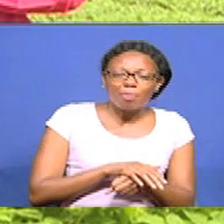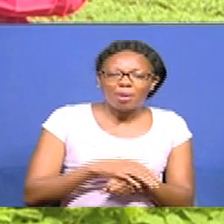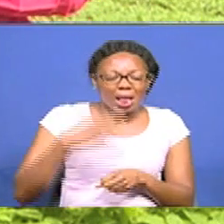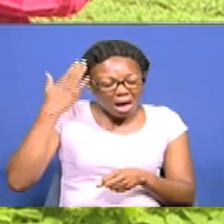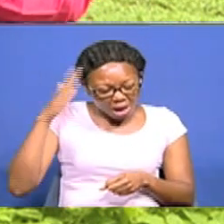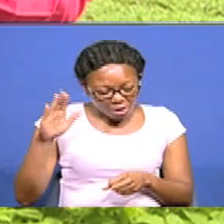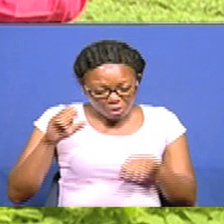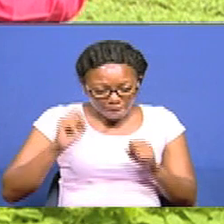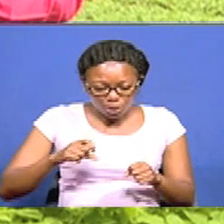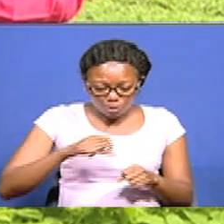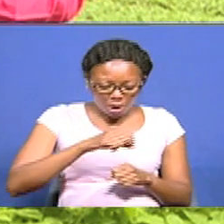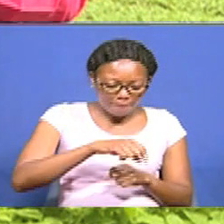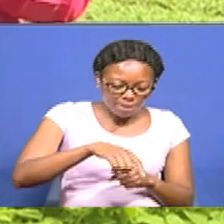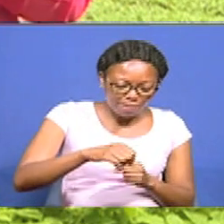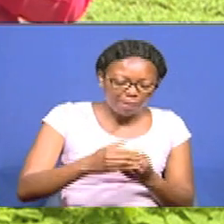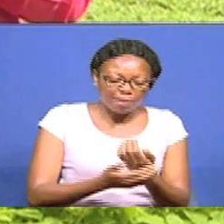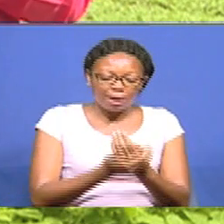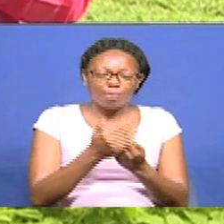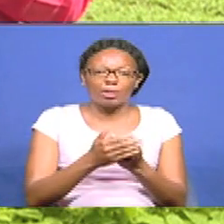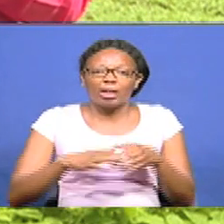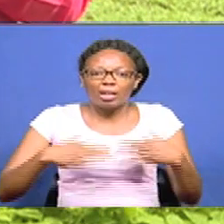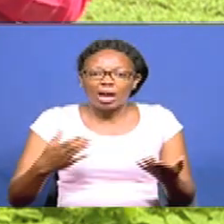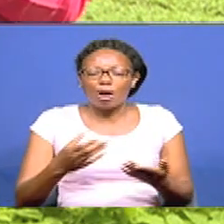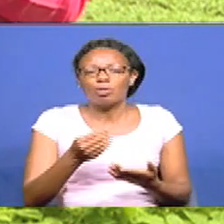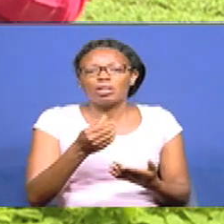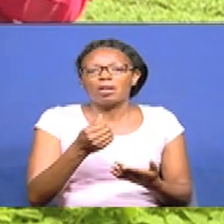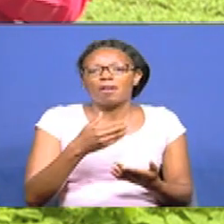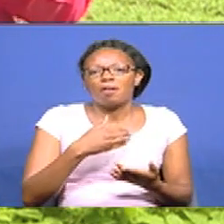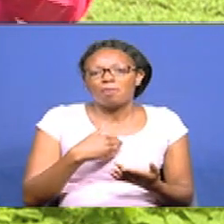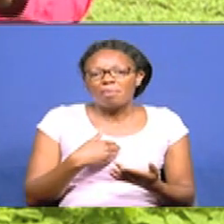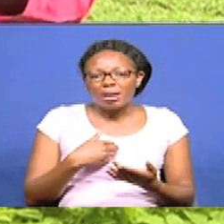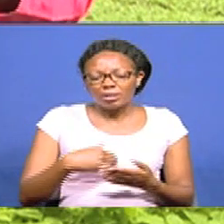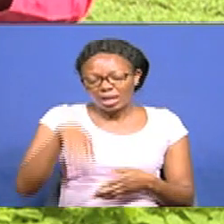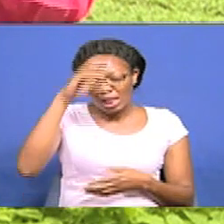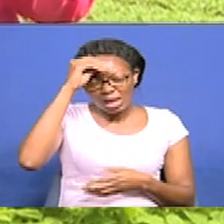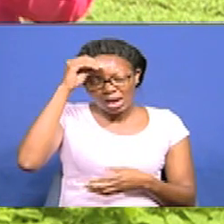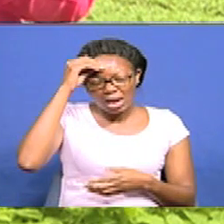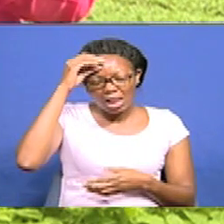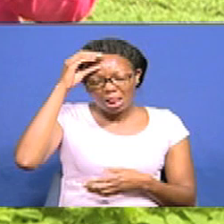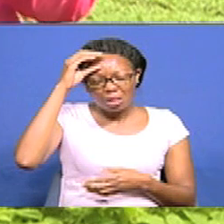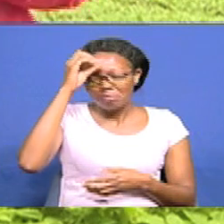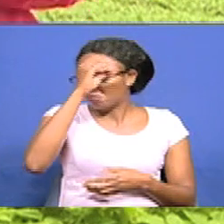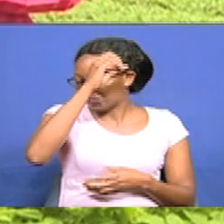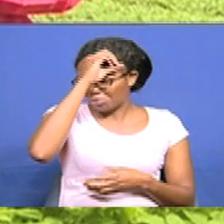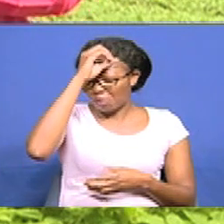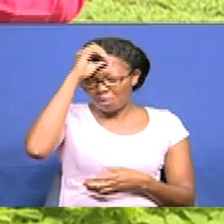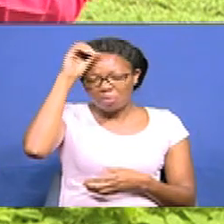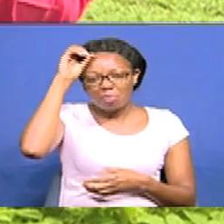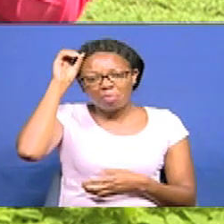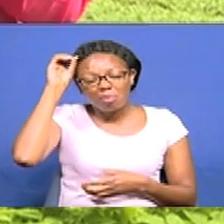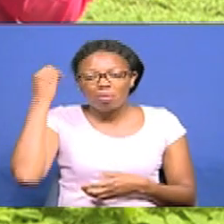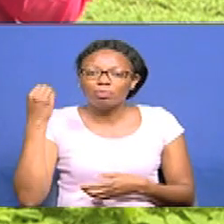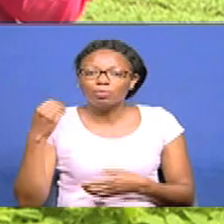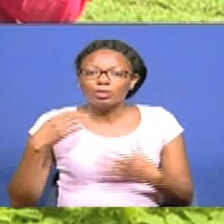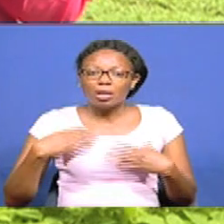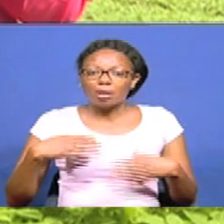wataifanya namna gani ndio wapatie pesa. Kwa kisungu tutasema lack of knowledge. Hakuna, watu hawajui.